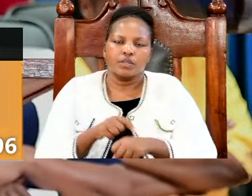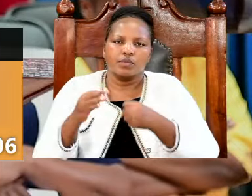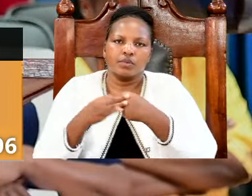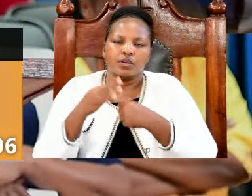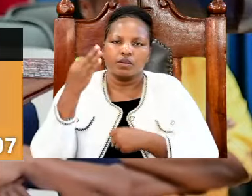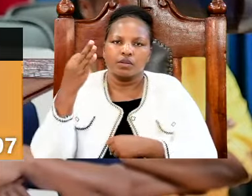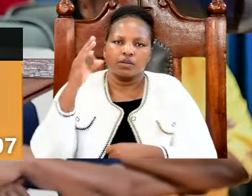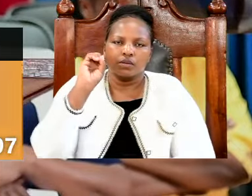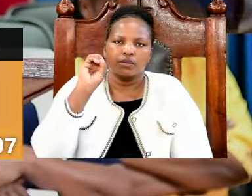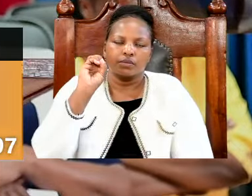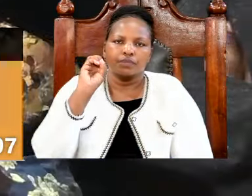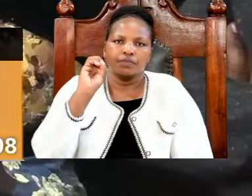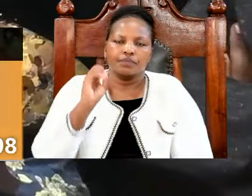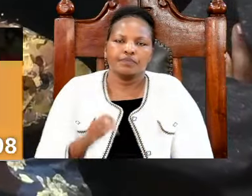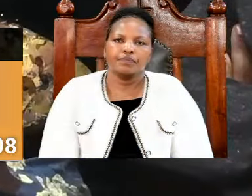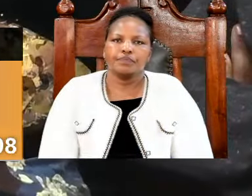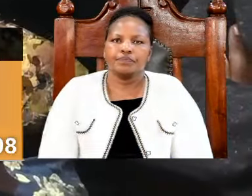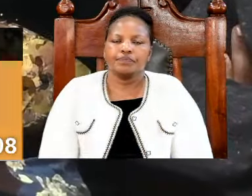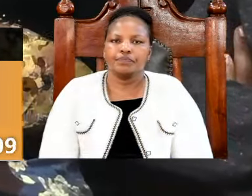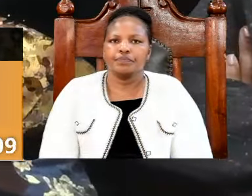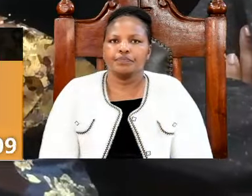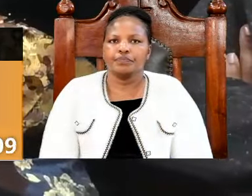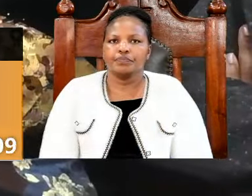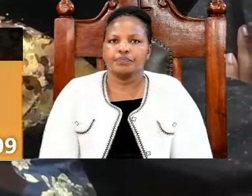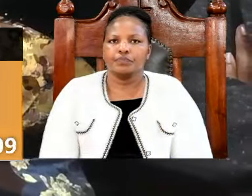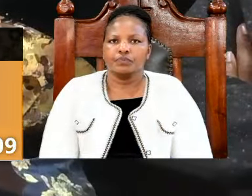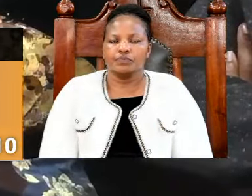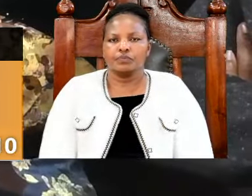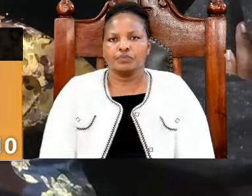2:30 adhibitishe haya.